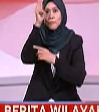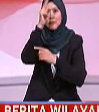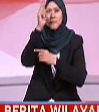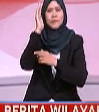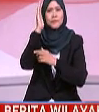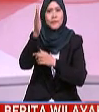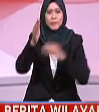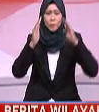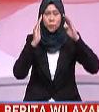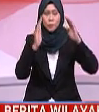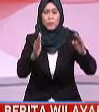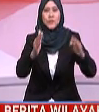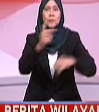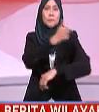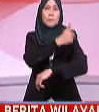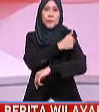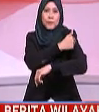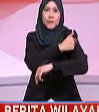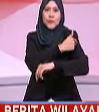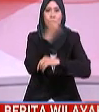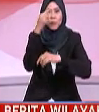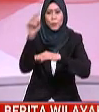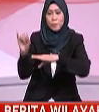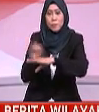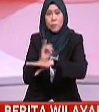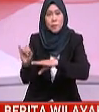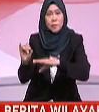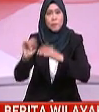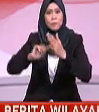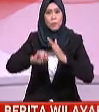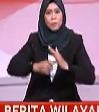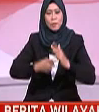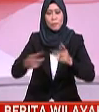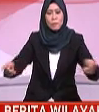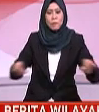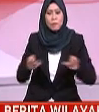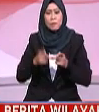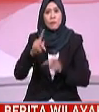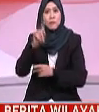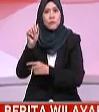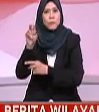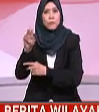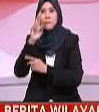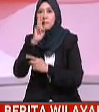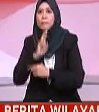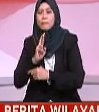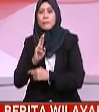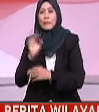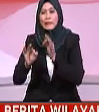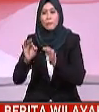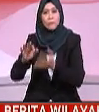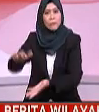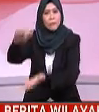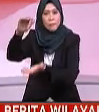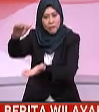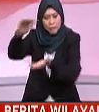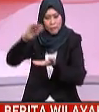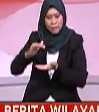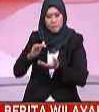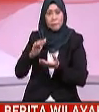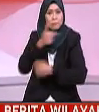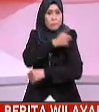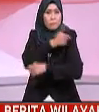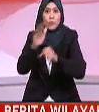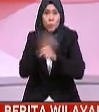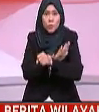akan memberi tumpuan vaksinasi untuk industri yang beroperasi di kawasan merah apabila bekalan mencukupi. Keutamaan itu